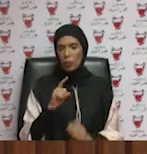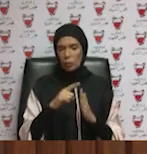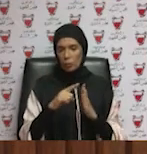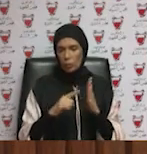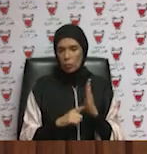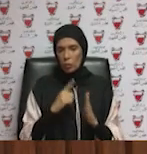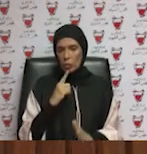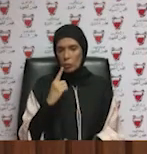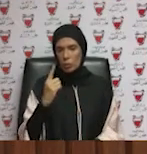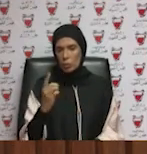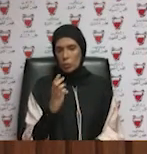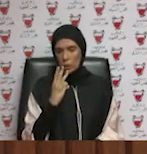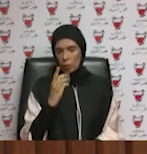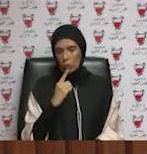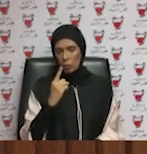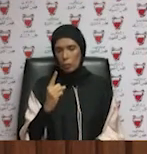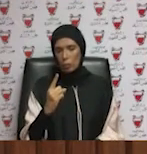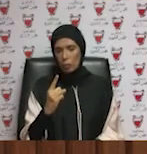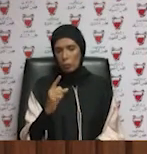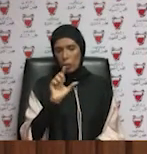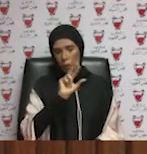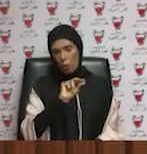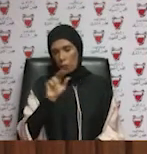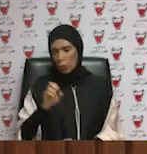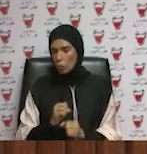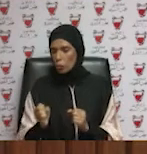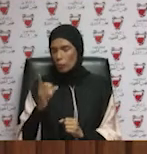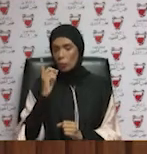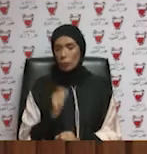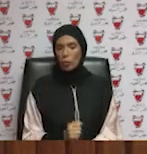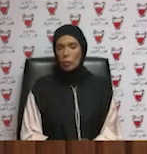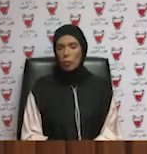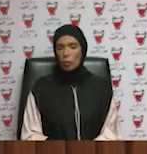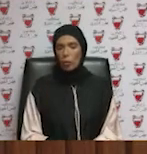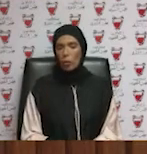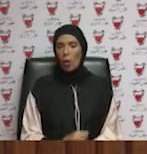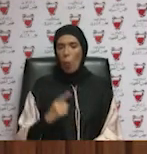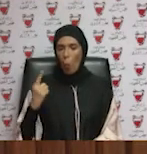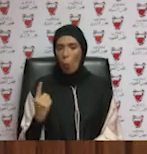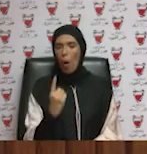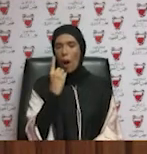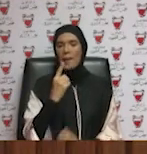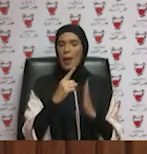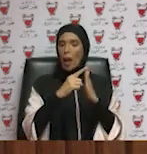سنة وقانون 3 سنوات في موضوع واحد، ولذلك يجب أن توحد القوانين